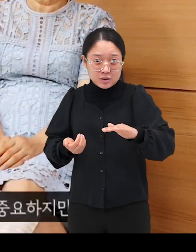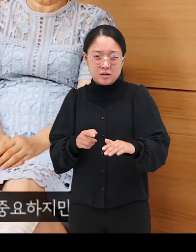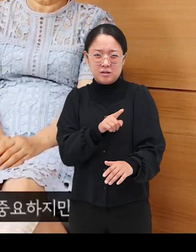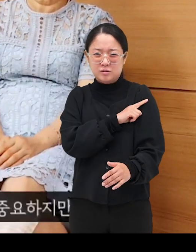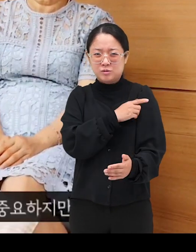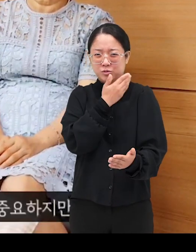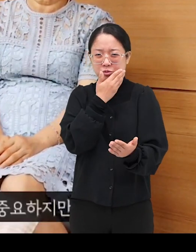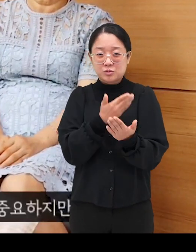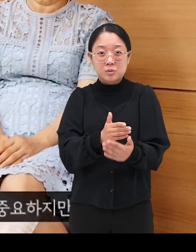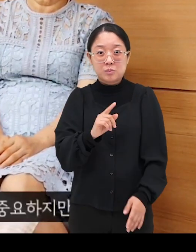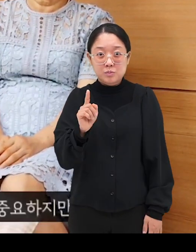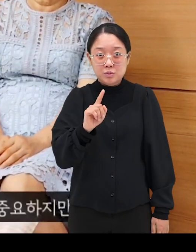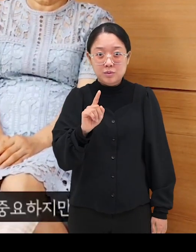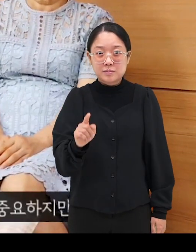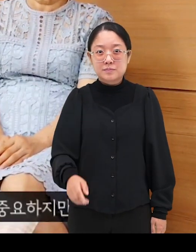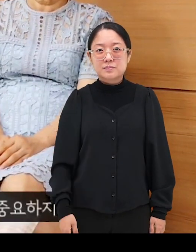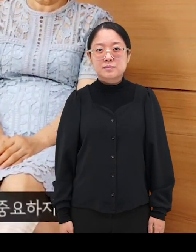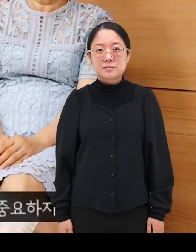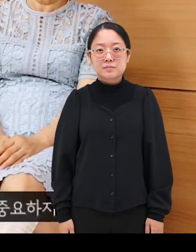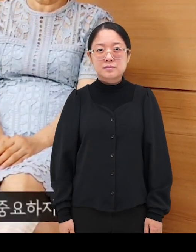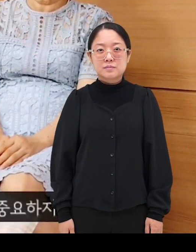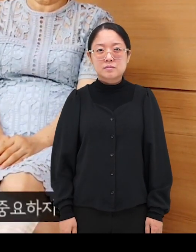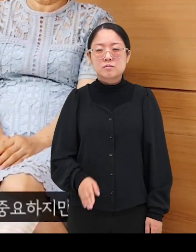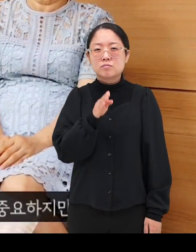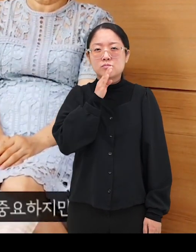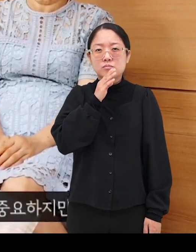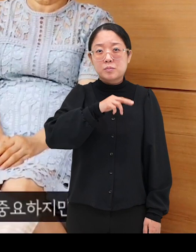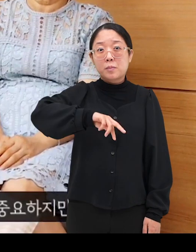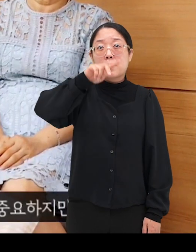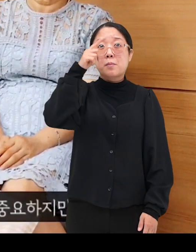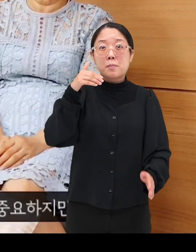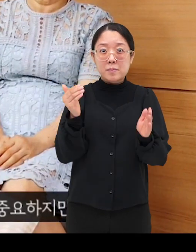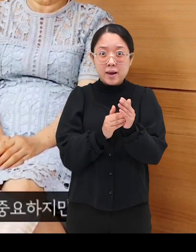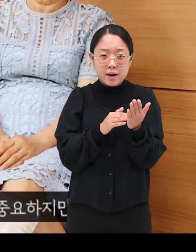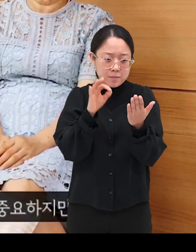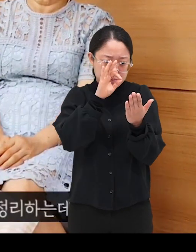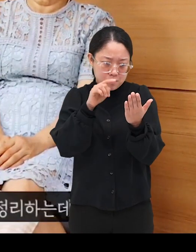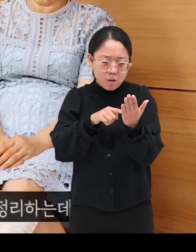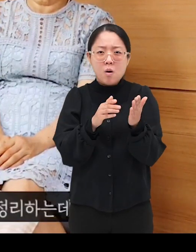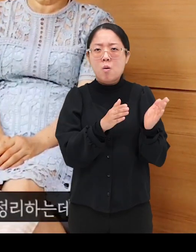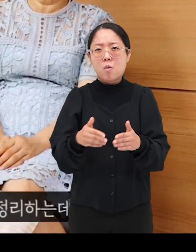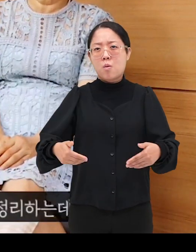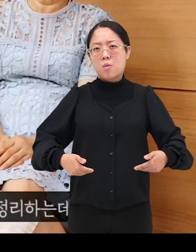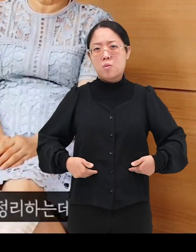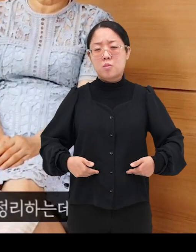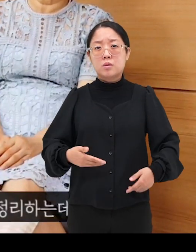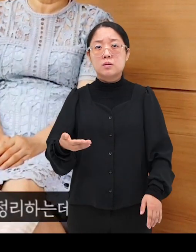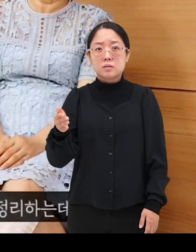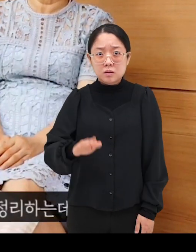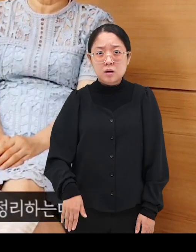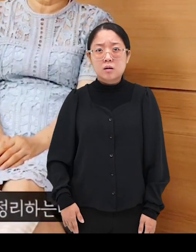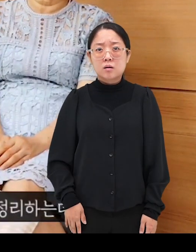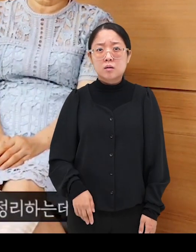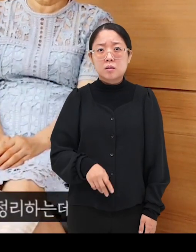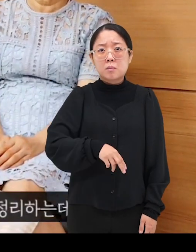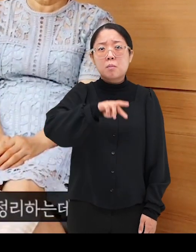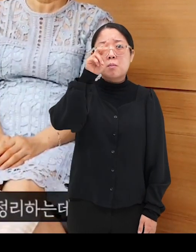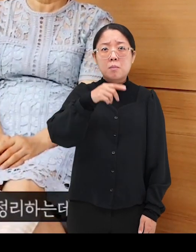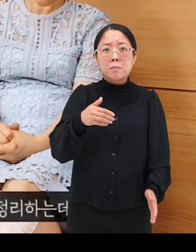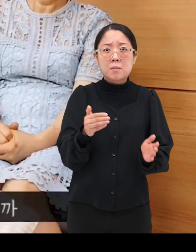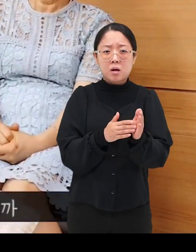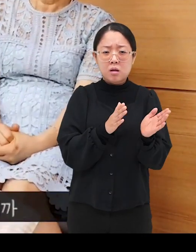것들을 이제 다녀와서 저는 다녀오기 전에도 중요하지만 다녀오고 나서 이런 걸 찾아보고